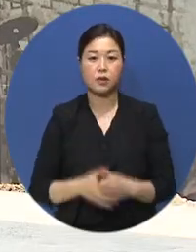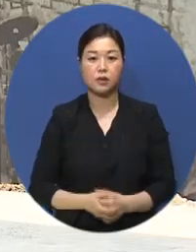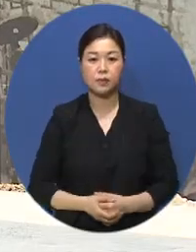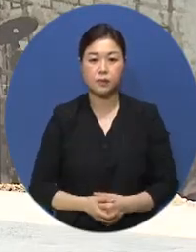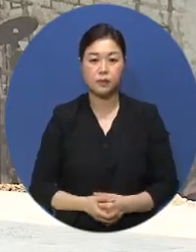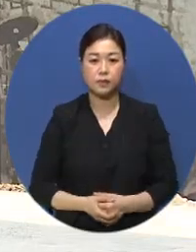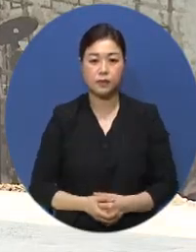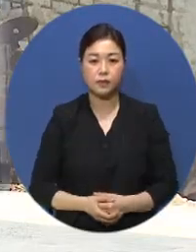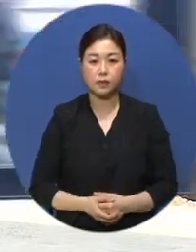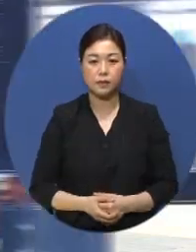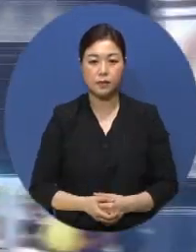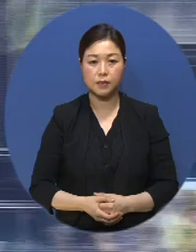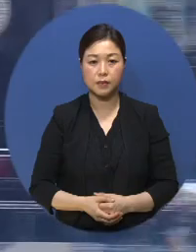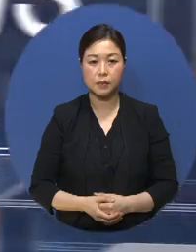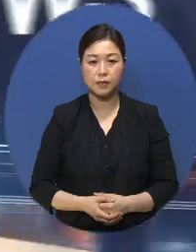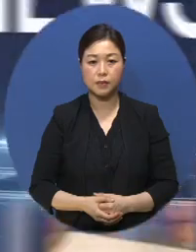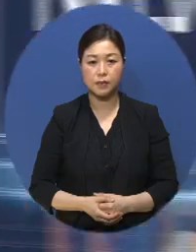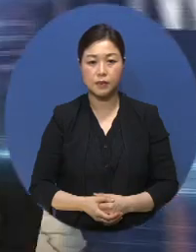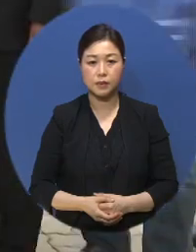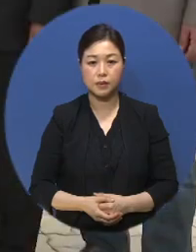위해서입니다.